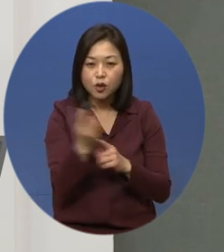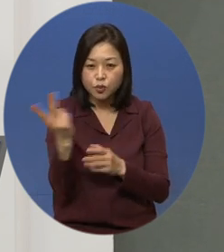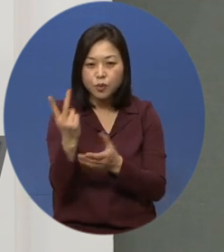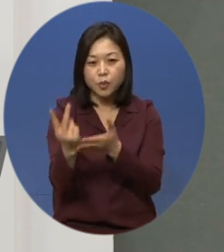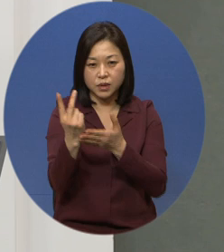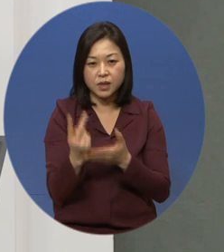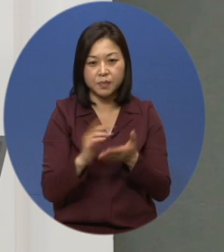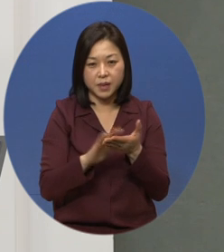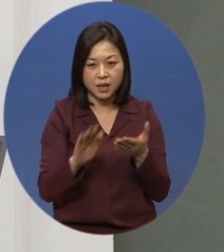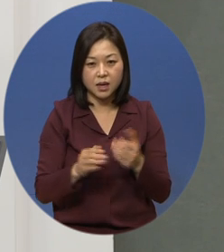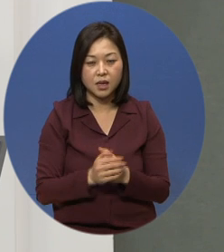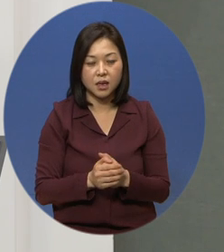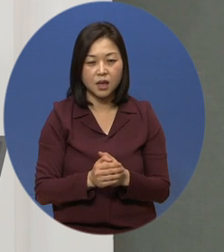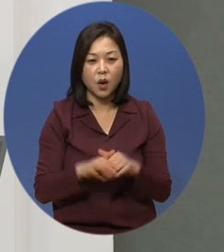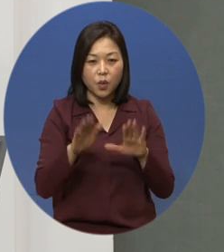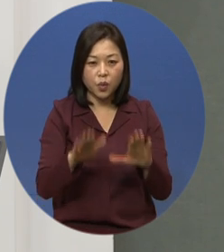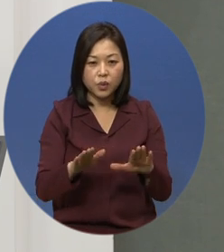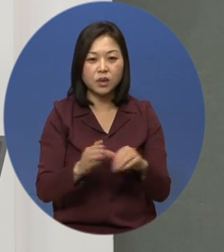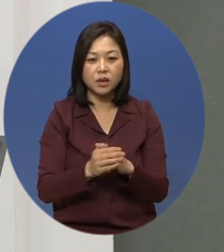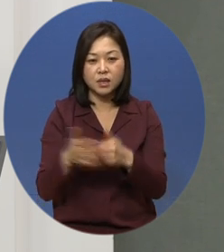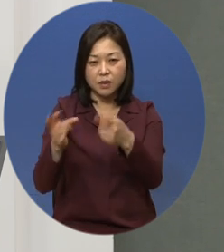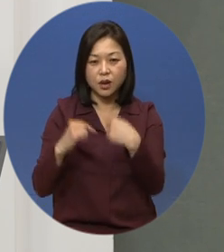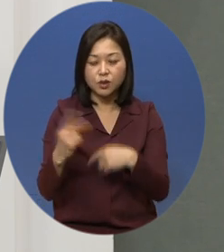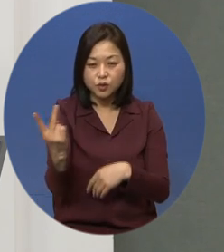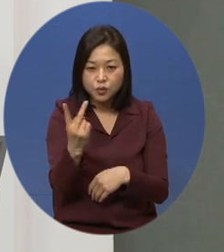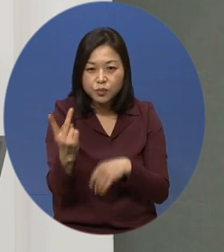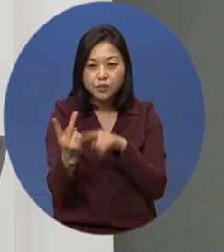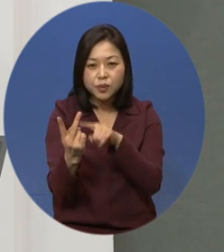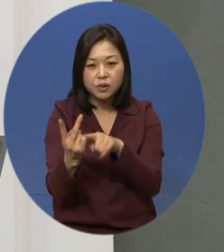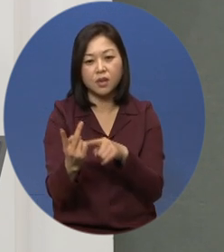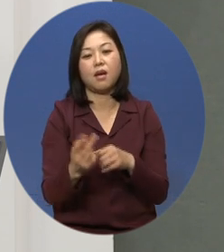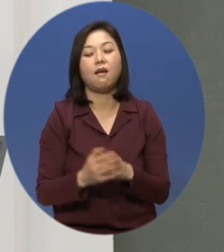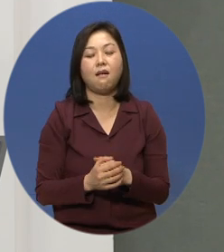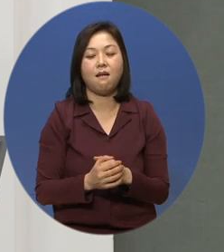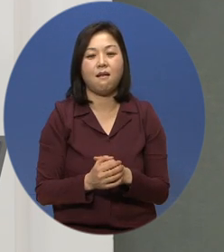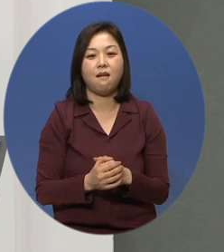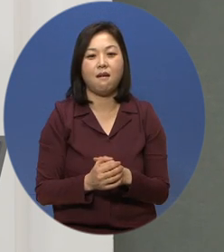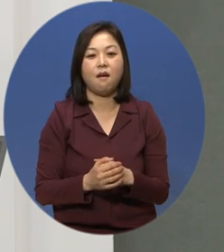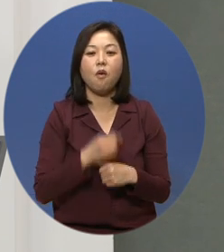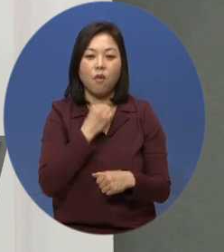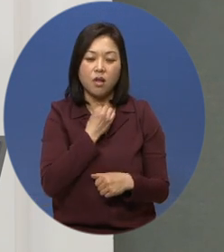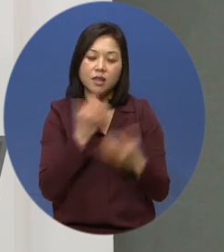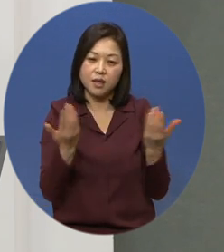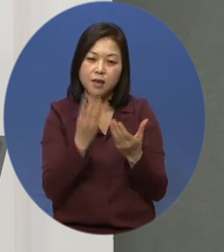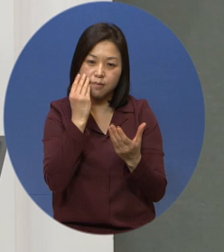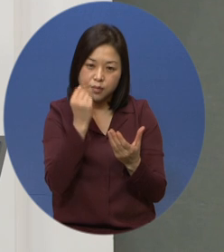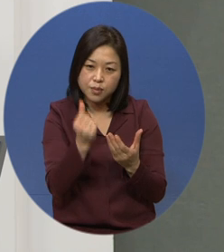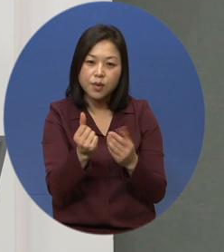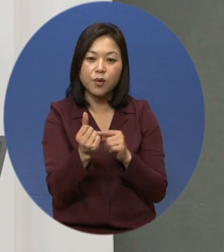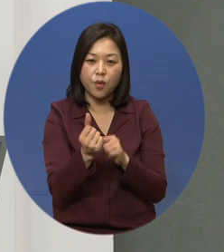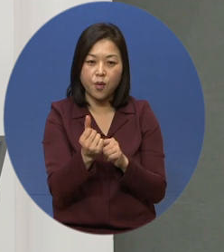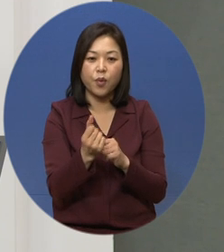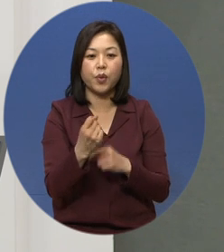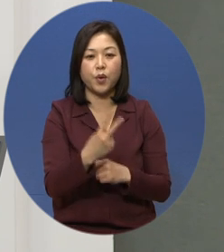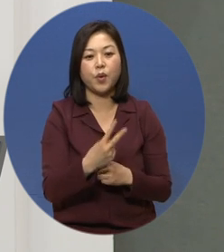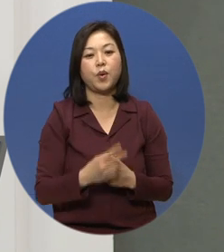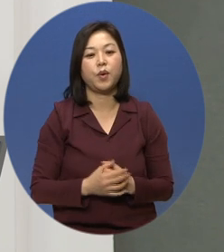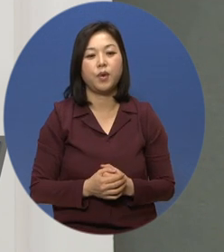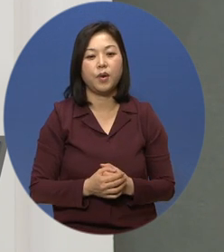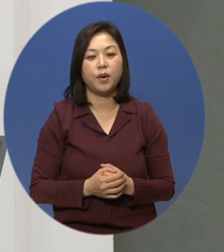분을 모셨습니다 아무쪼록 오늘 나오신 2분 하시는 일이 잘 되시길 바라고